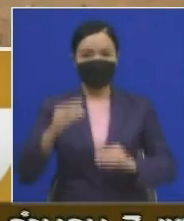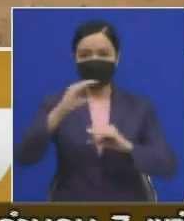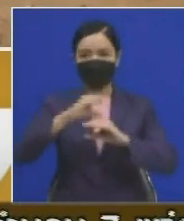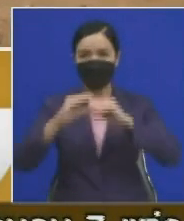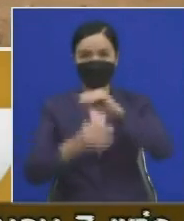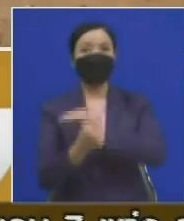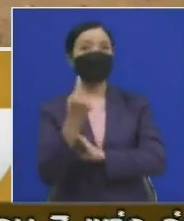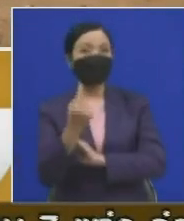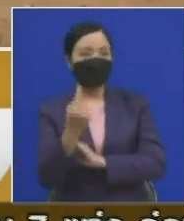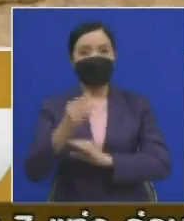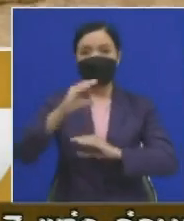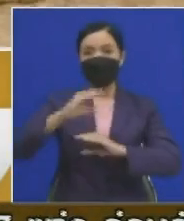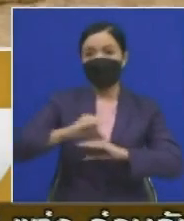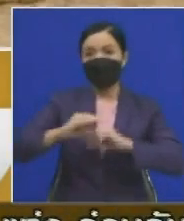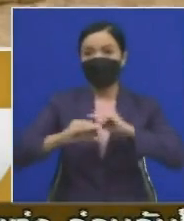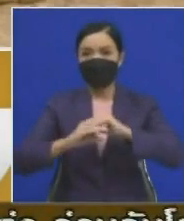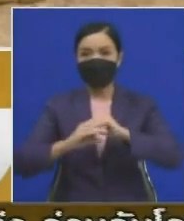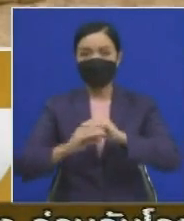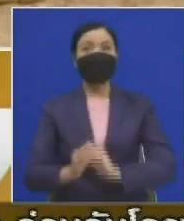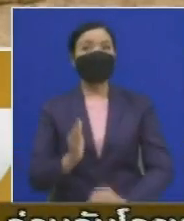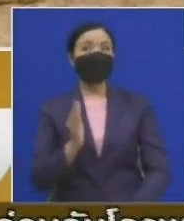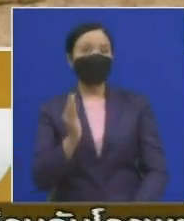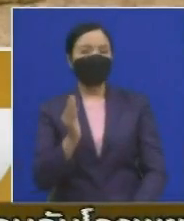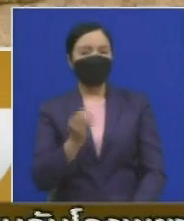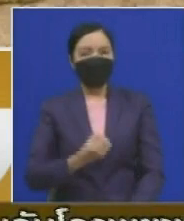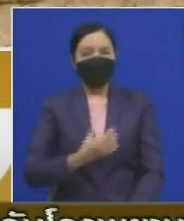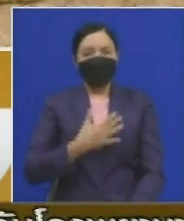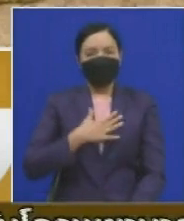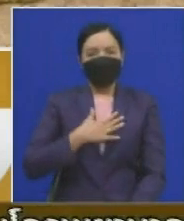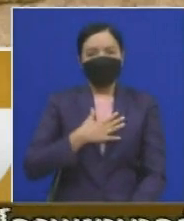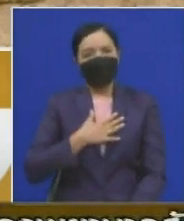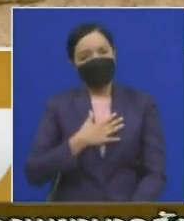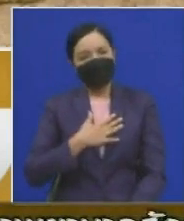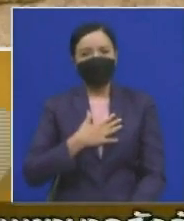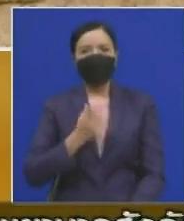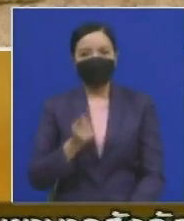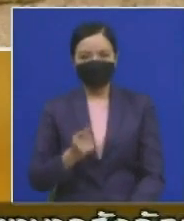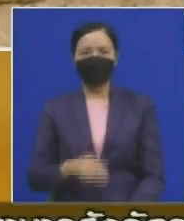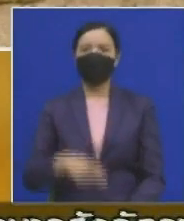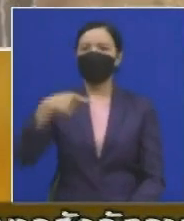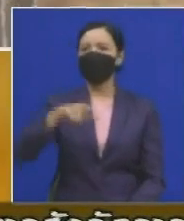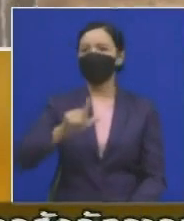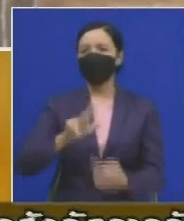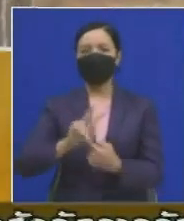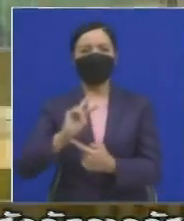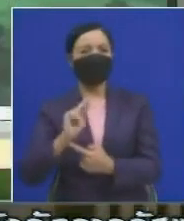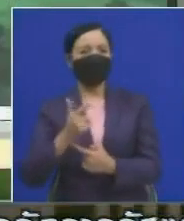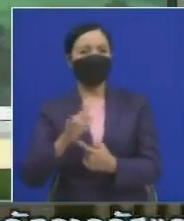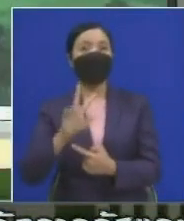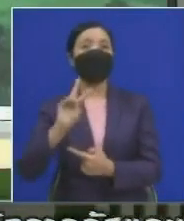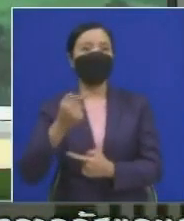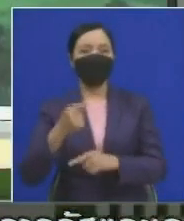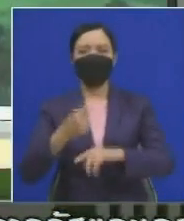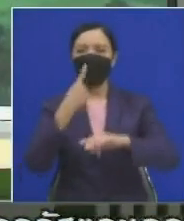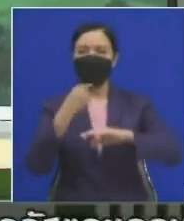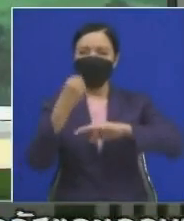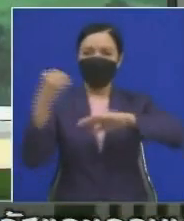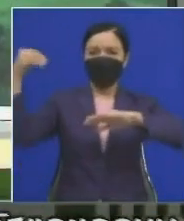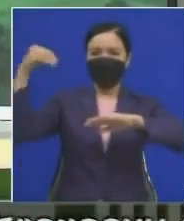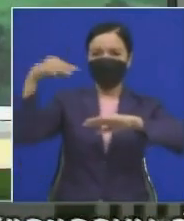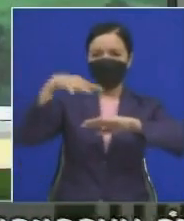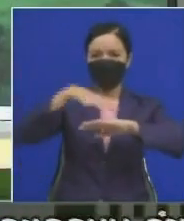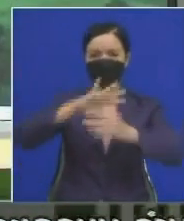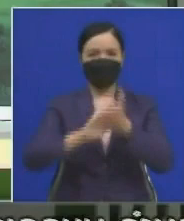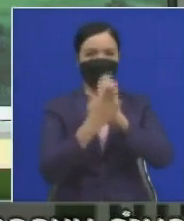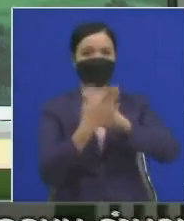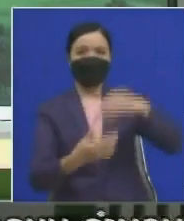ตัว นึงแพงมากเลยนะกึงนะ อีกครงการ 1 เซ medicineอันนี้ตื่นตนเมากมนเป็การใช้พลงงานที่เรีกวา เสระเซลเป็พลังงานแ